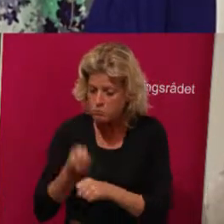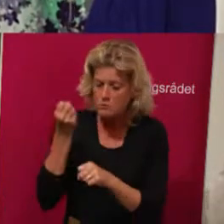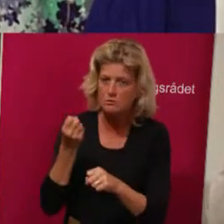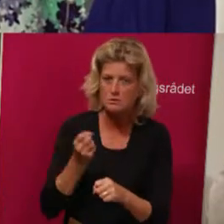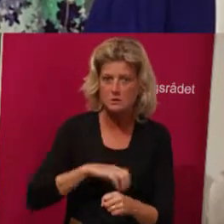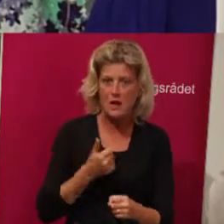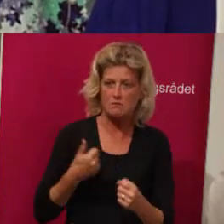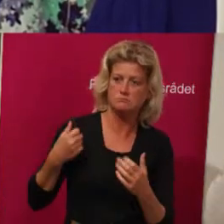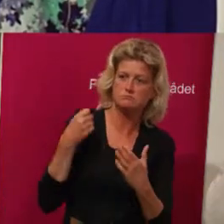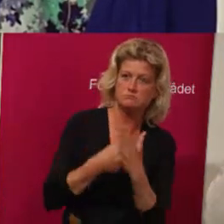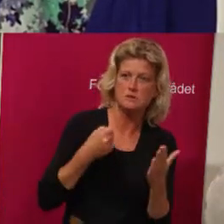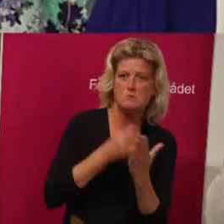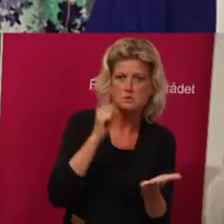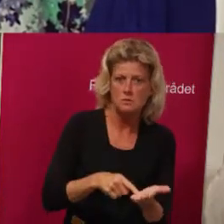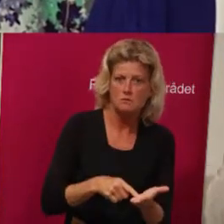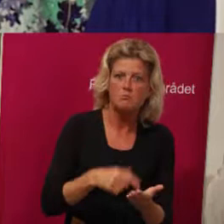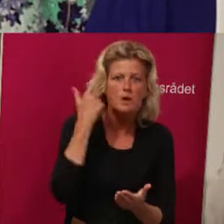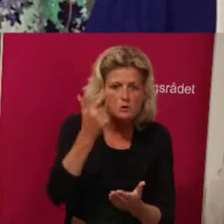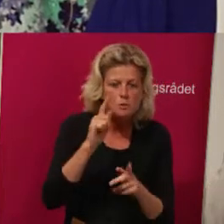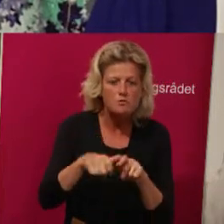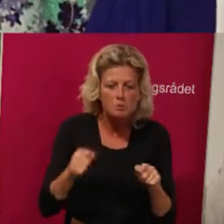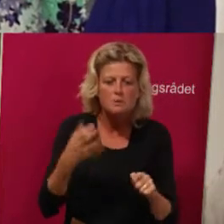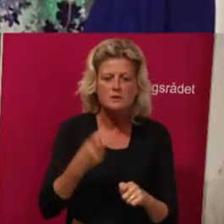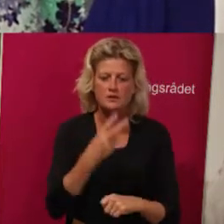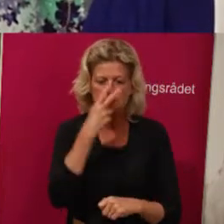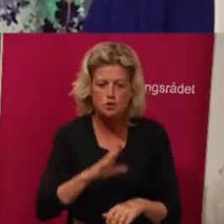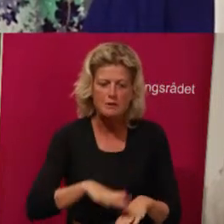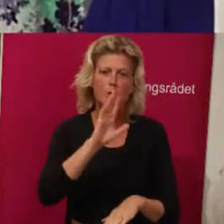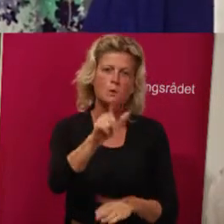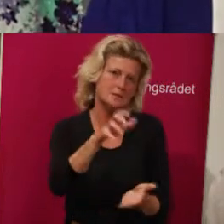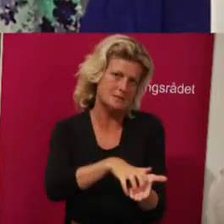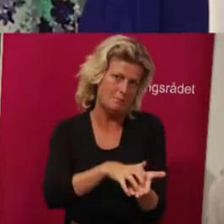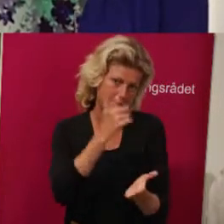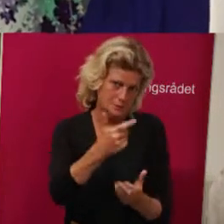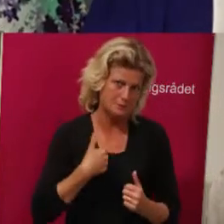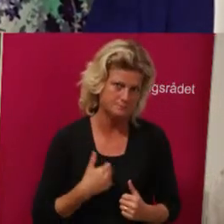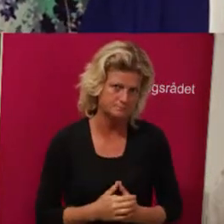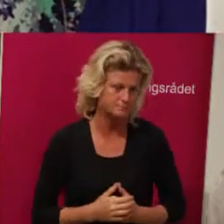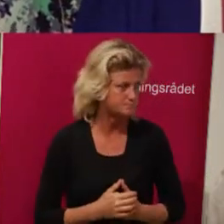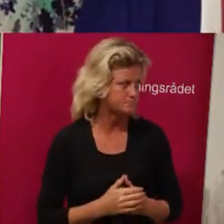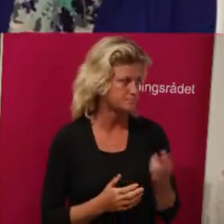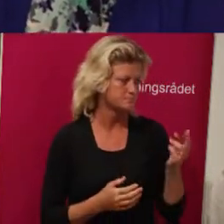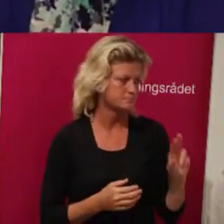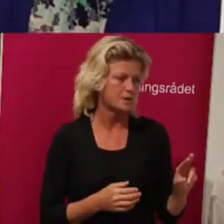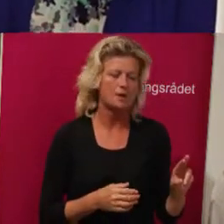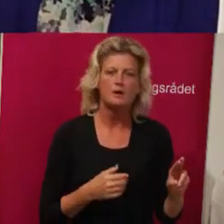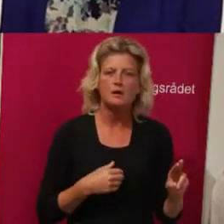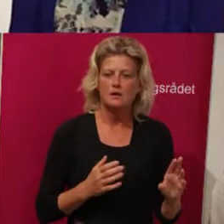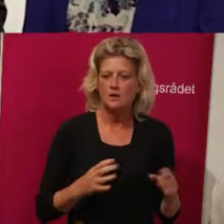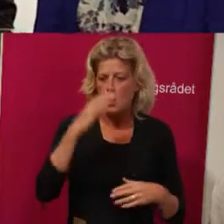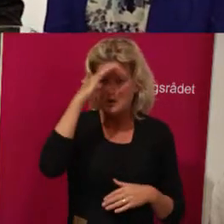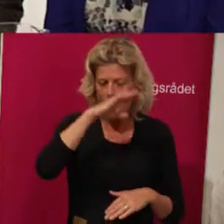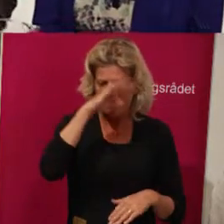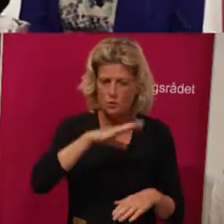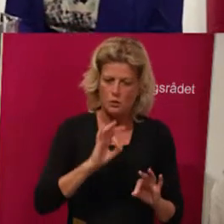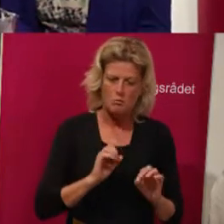mig på barrikaderna. Men jag finns där. Hur kan vi synliggöra det bättre? Klas-Juna, vill du säga något här? Bara en kort reflektion kring eventuell